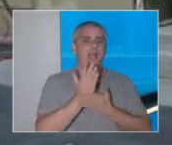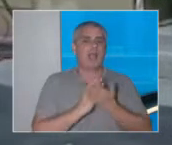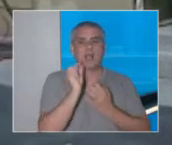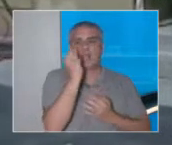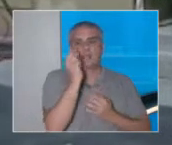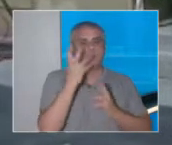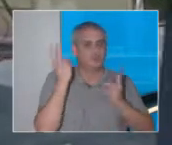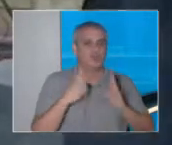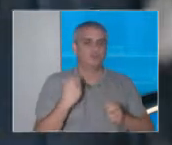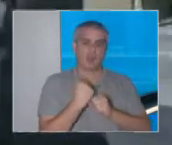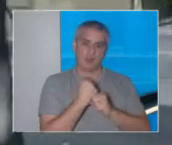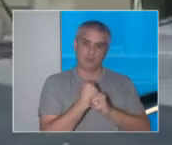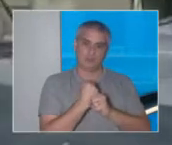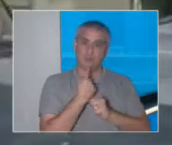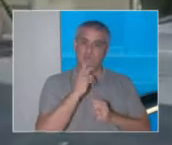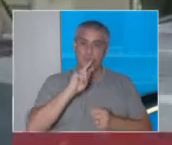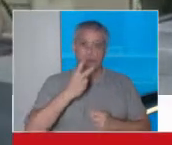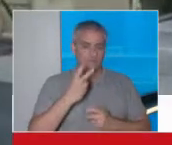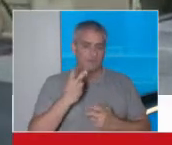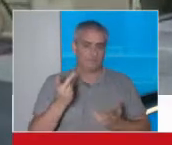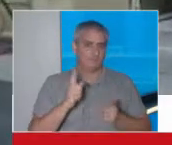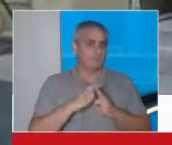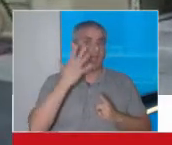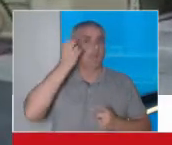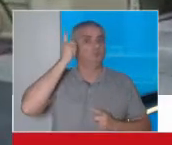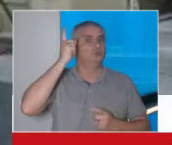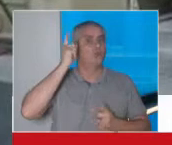קטן ממה שהיה אפשר לעשות. נדבר שוב על ההדחקה במשך